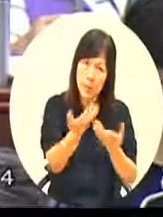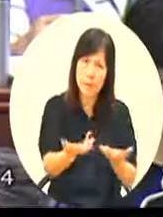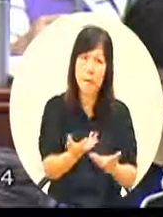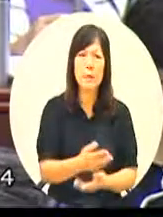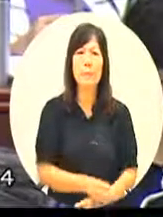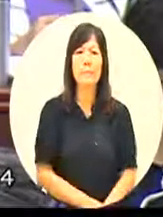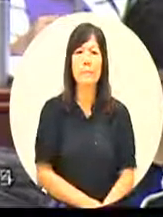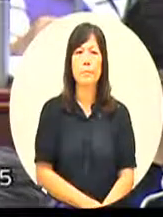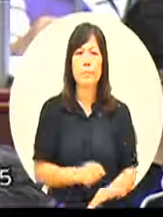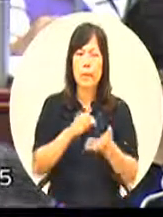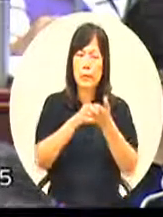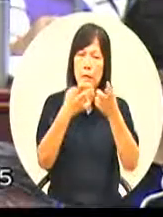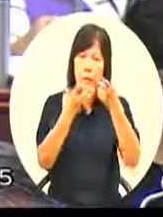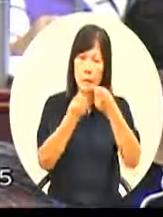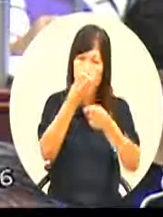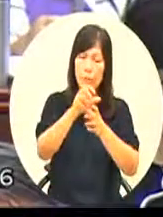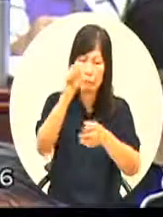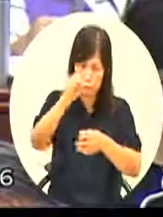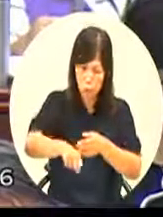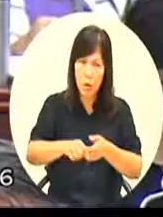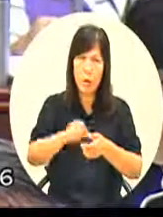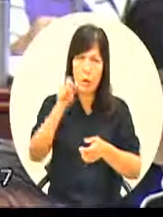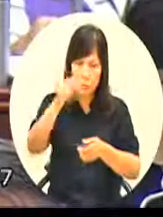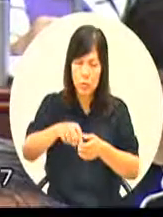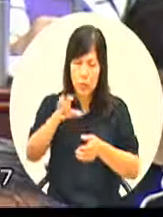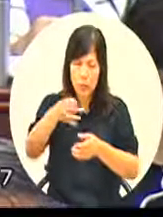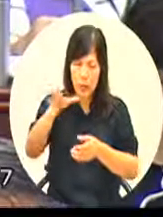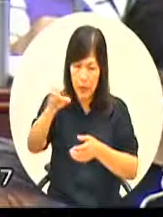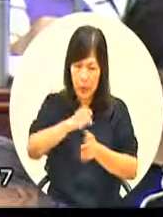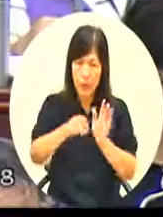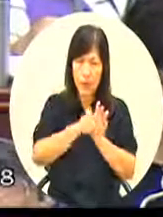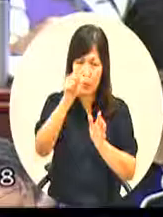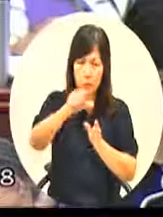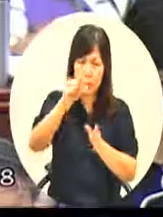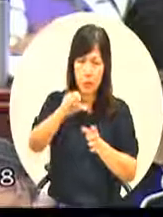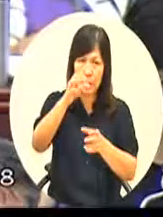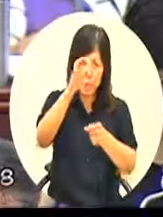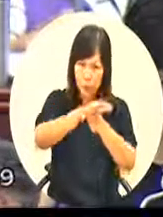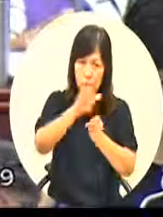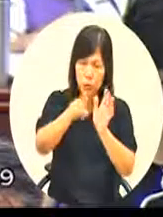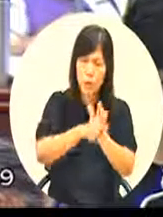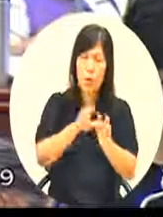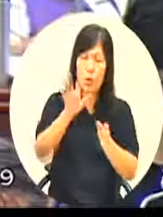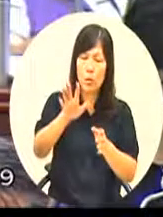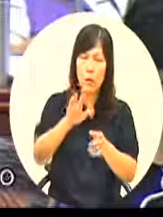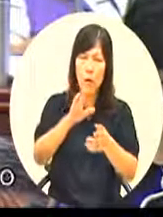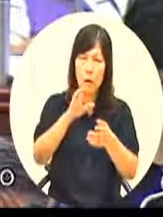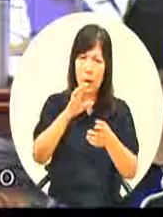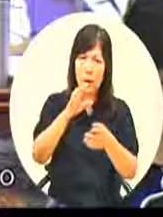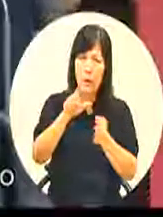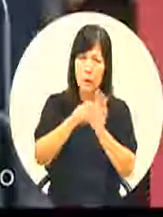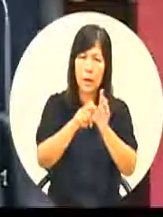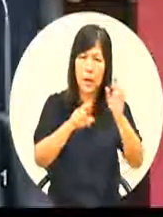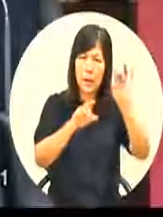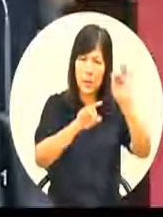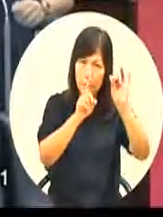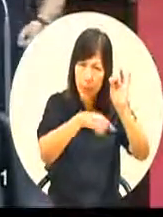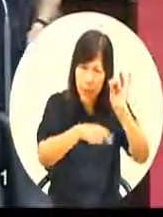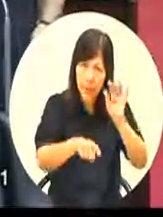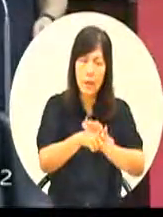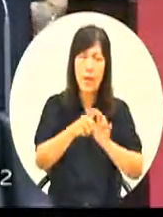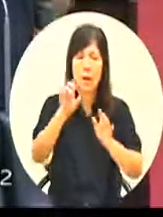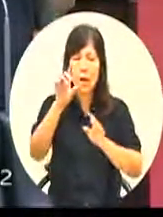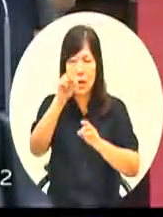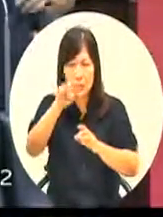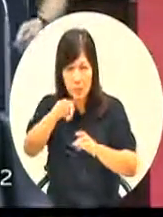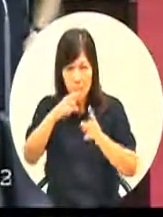的比例其实 就是有核准的比例，有拿到这5000块补助的比例，有跟你申请，比如说有100个人，或者是有1000个人